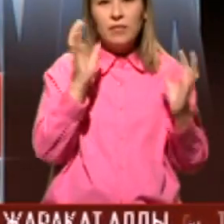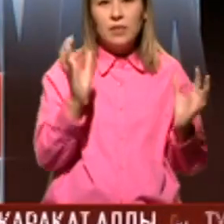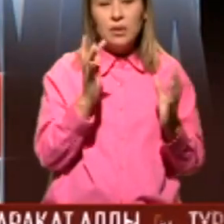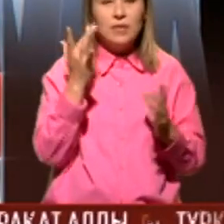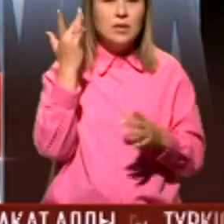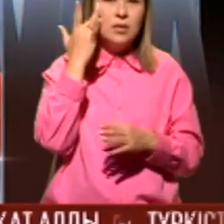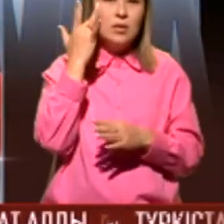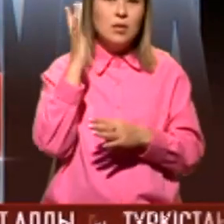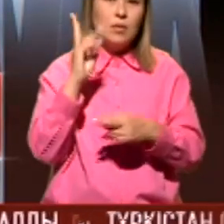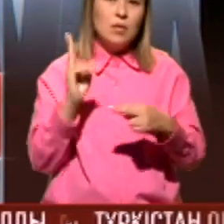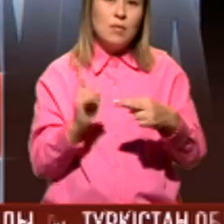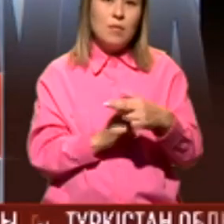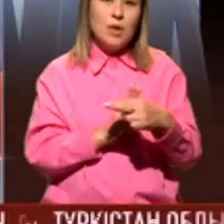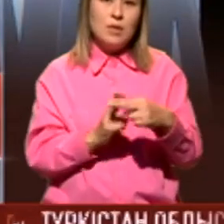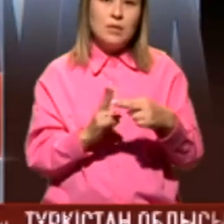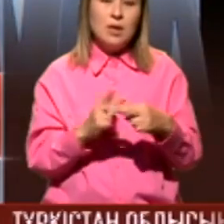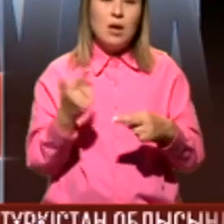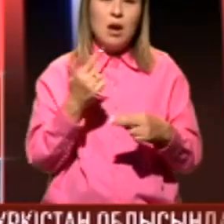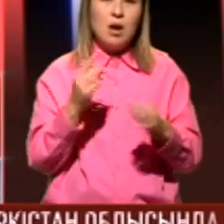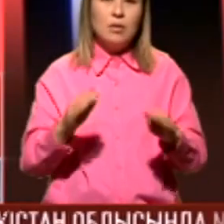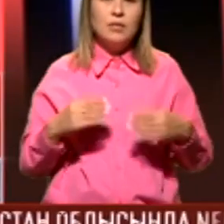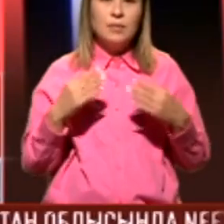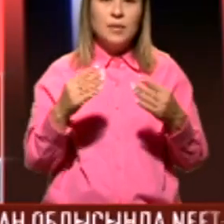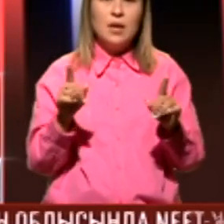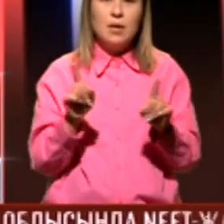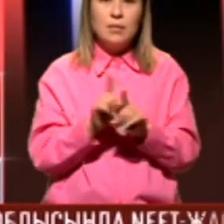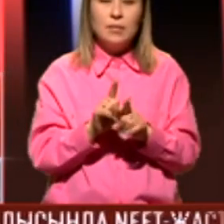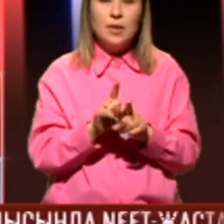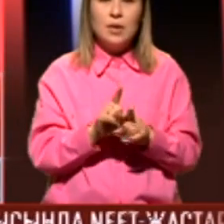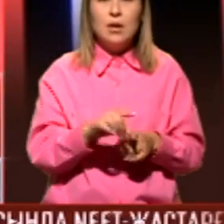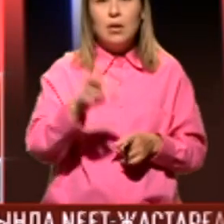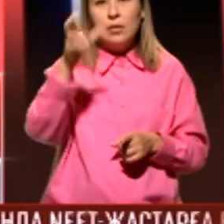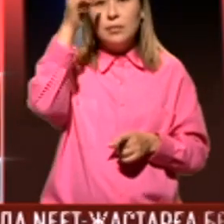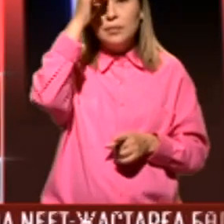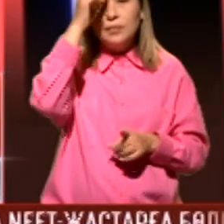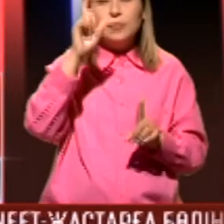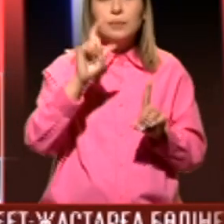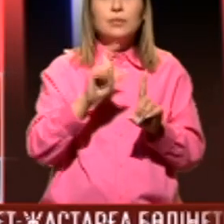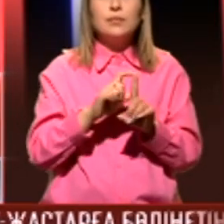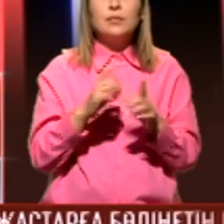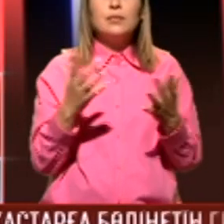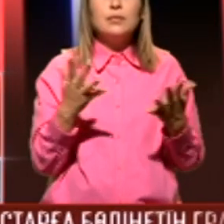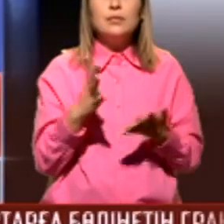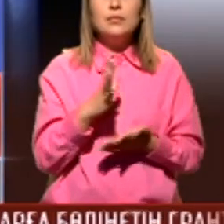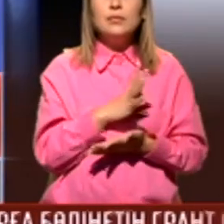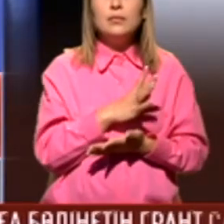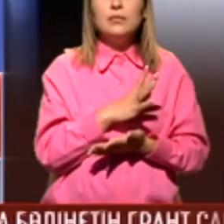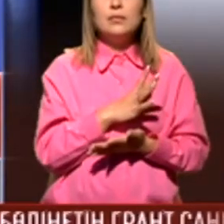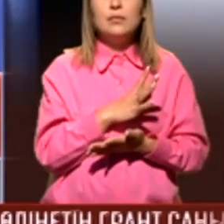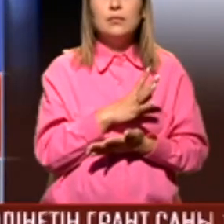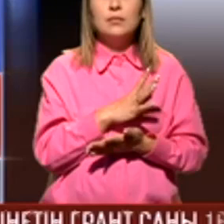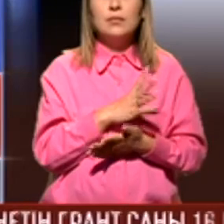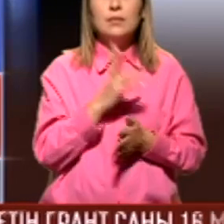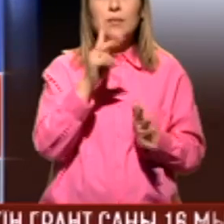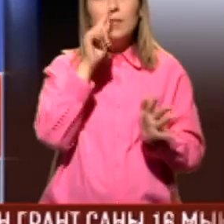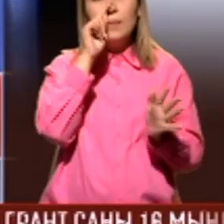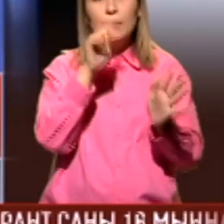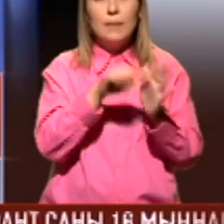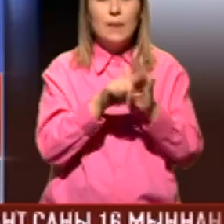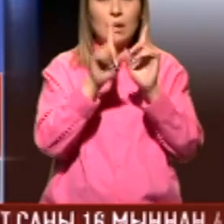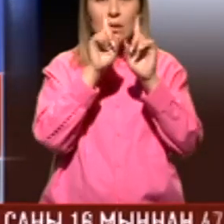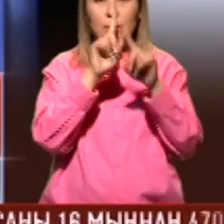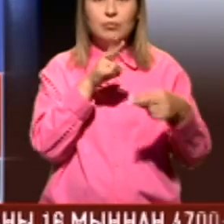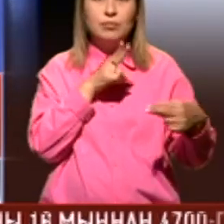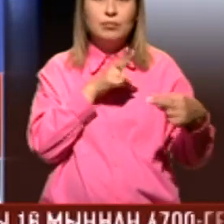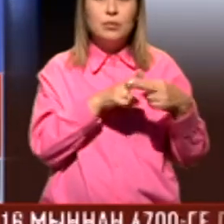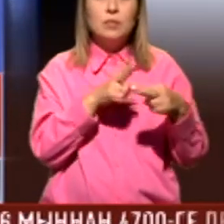деді. Ал сол кезде кепілдік бергендей болды. Кепілдік бергендей болды. Эрдоғанның сөзі қандай болды? Ешкімді араластыруға, не істеуге бермейді.